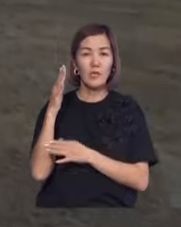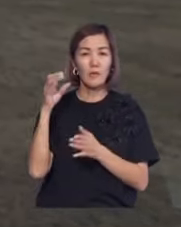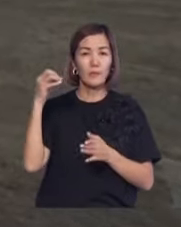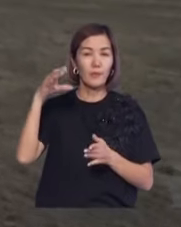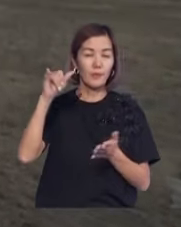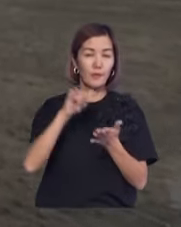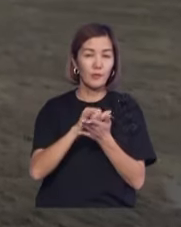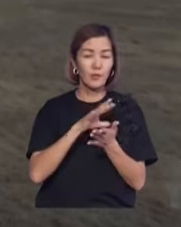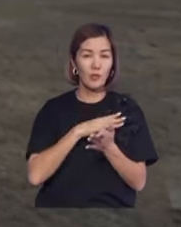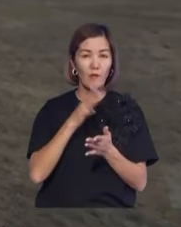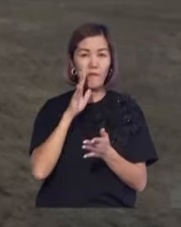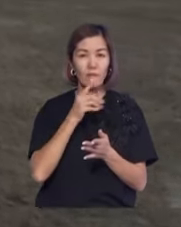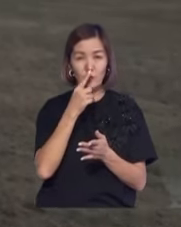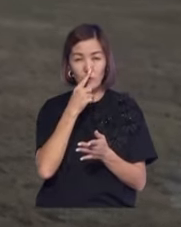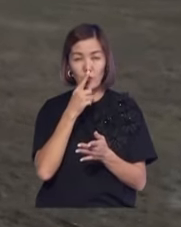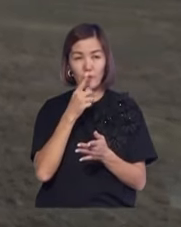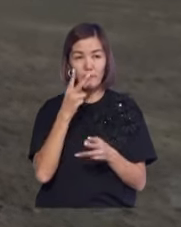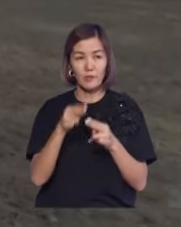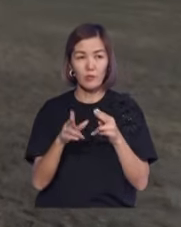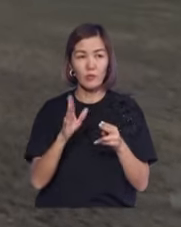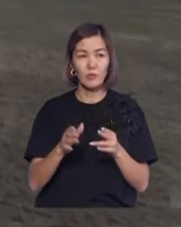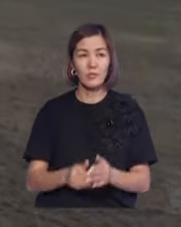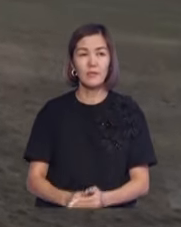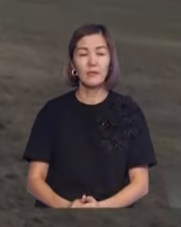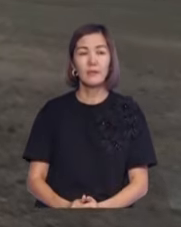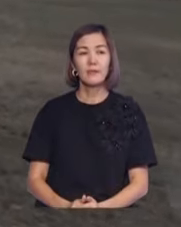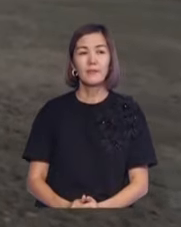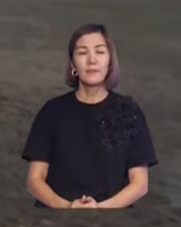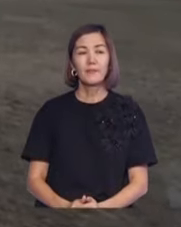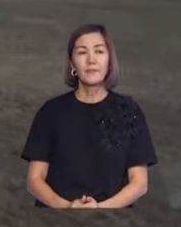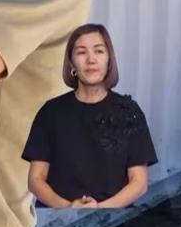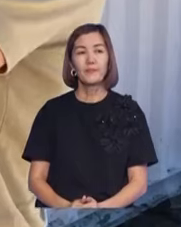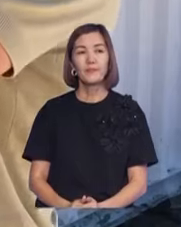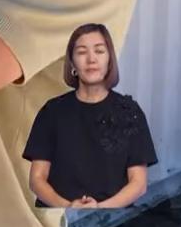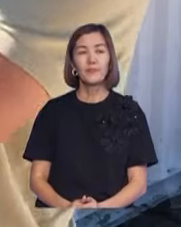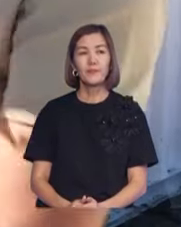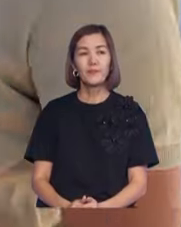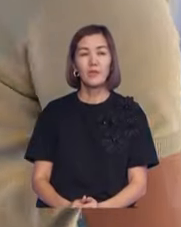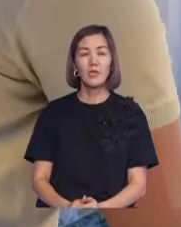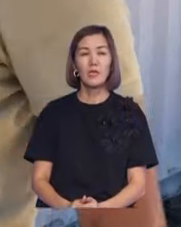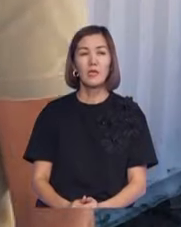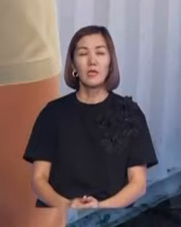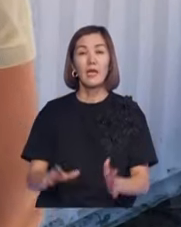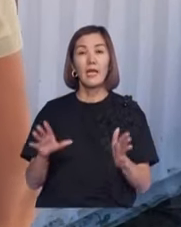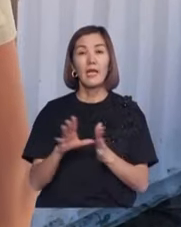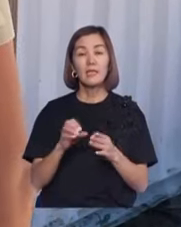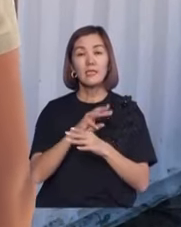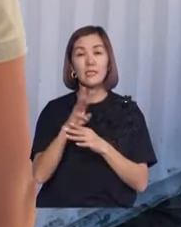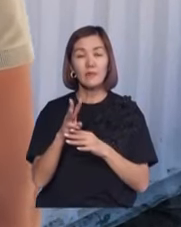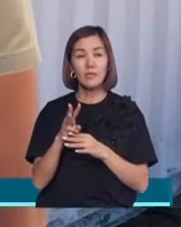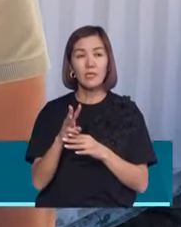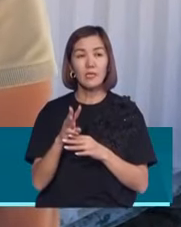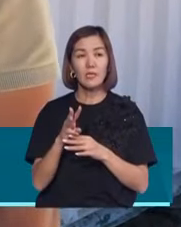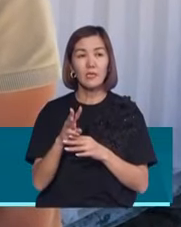побережья водоема осталось совсем немного, отметили представители подрядной компании. Что касается электроснабжения,